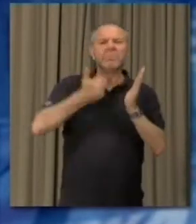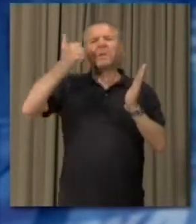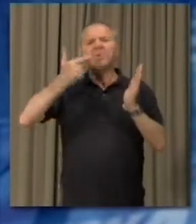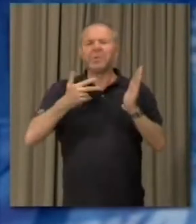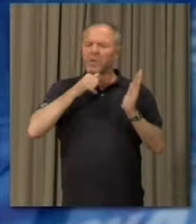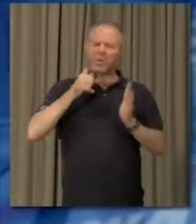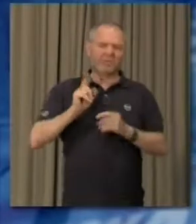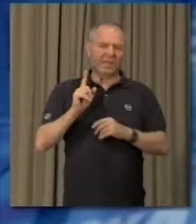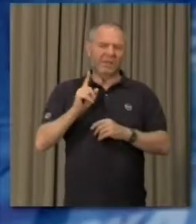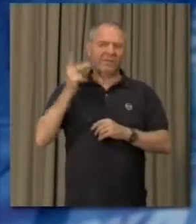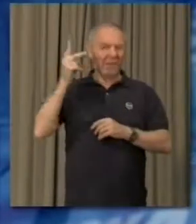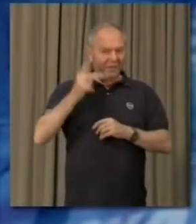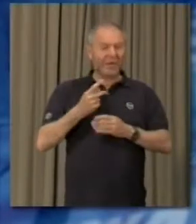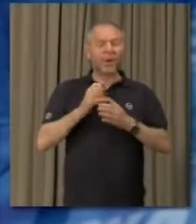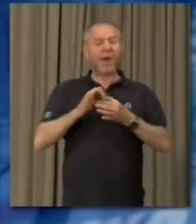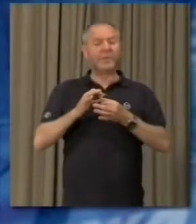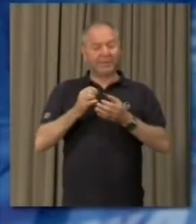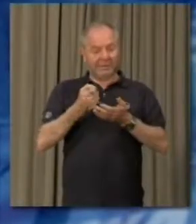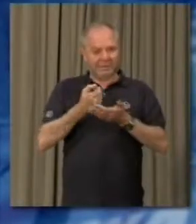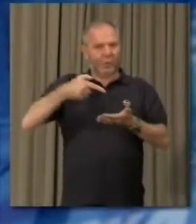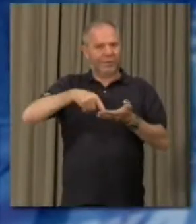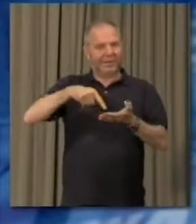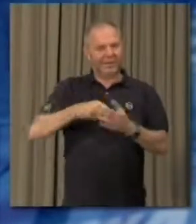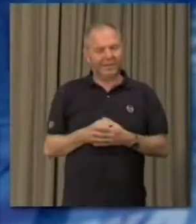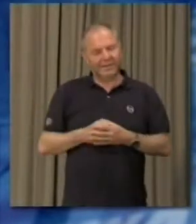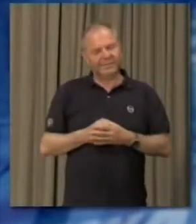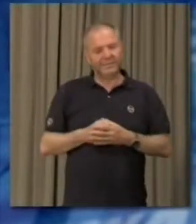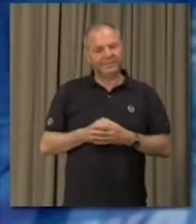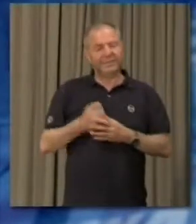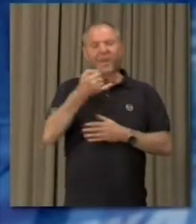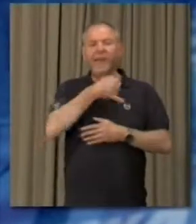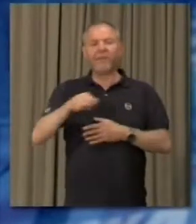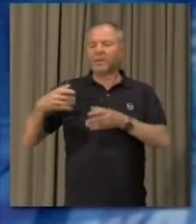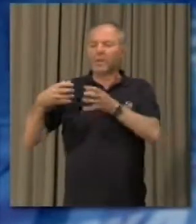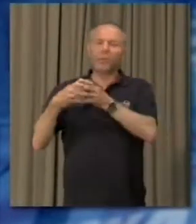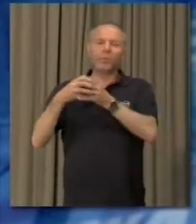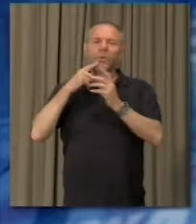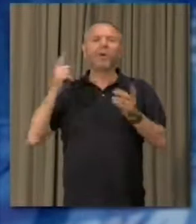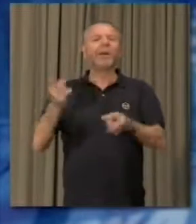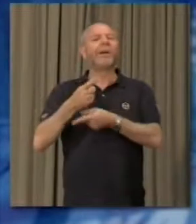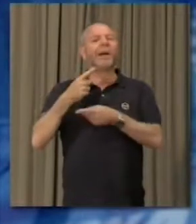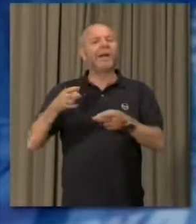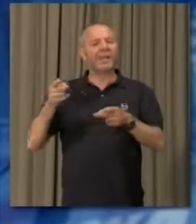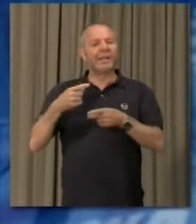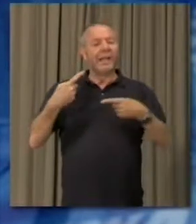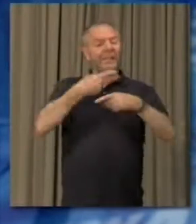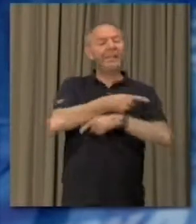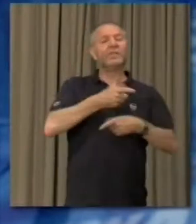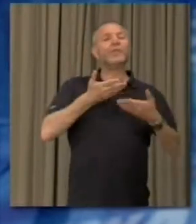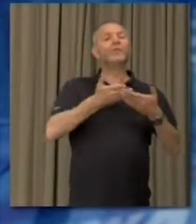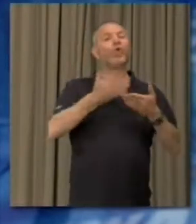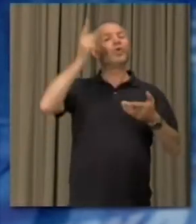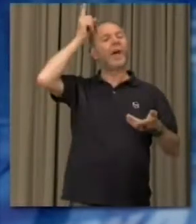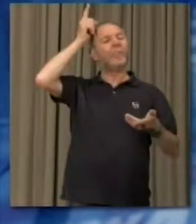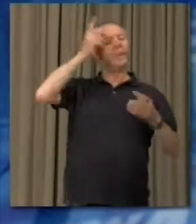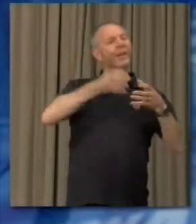che l'amicizia è il risultato più importante. Al termine della cerimonia, la corale di Ora ha intonato il Signore delle Cime, mentre gli uomini del soccorso